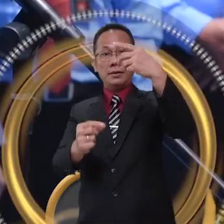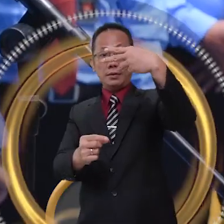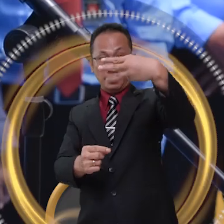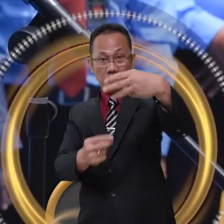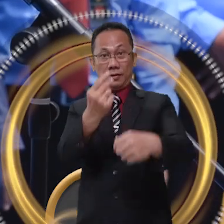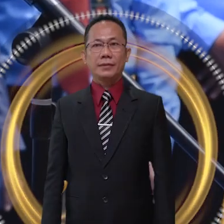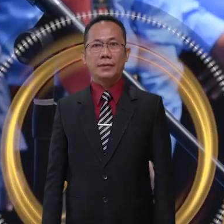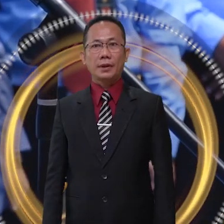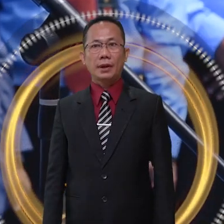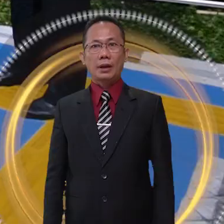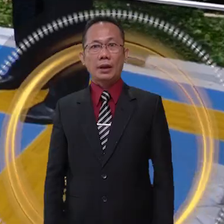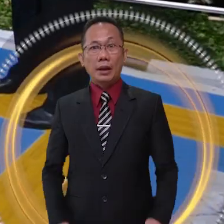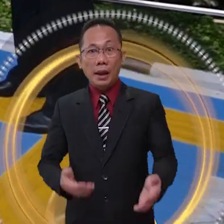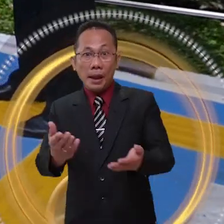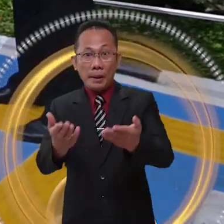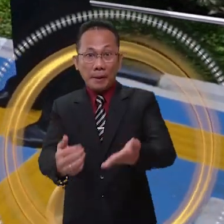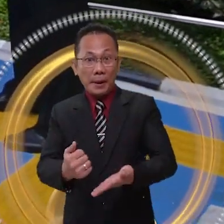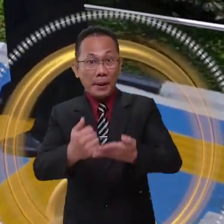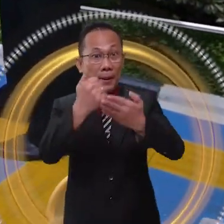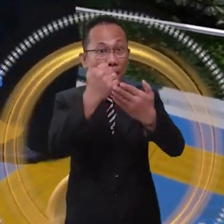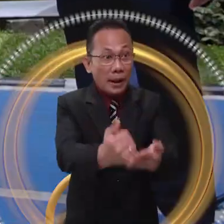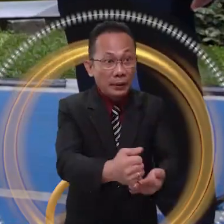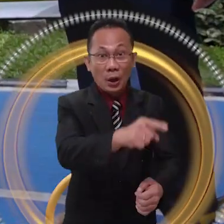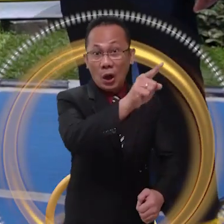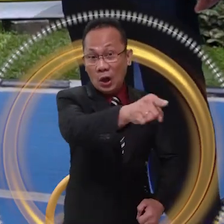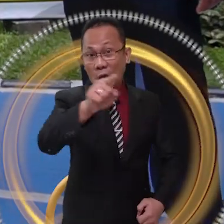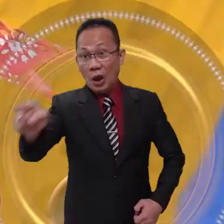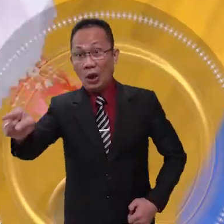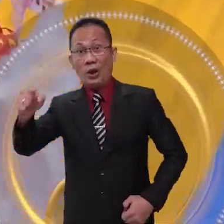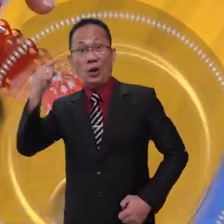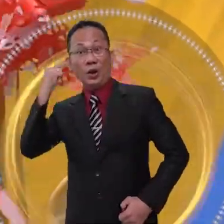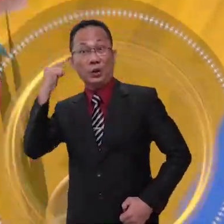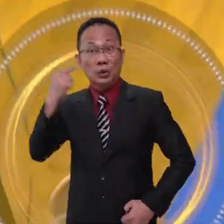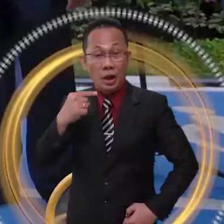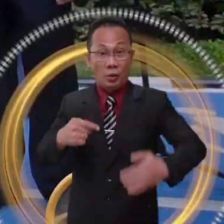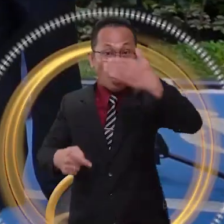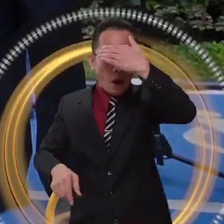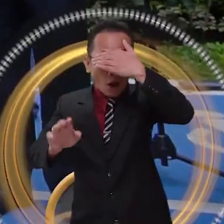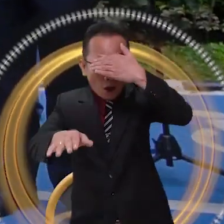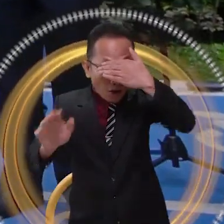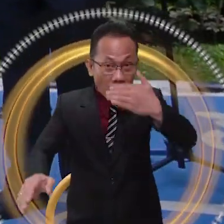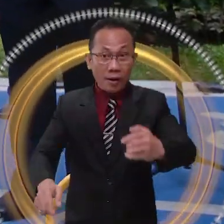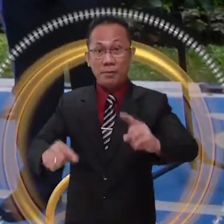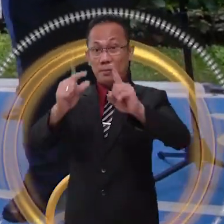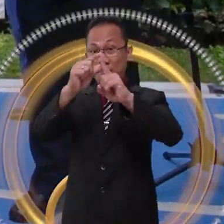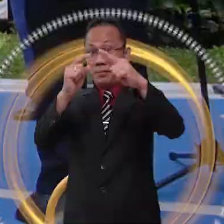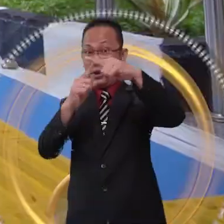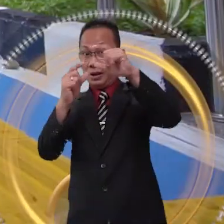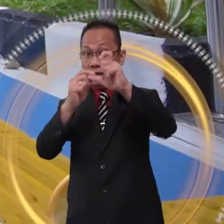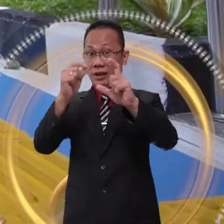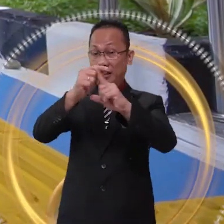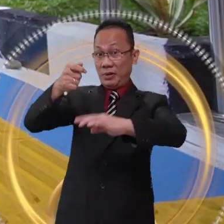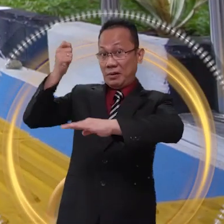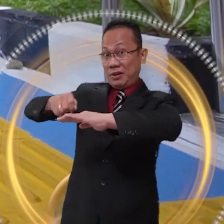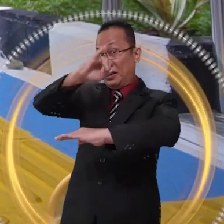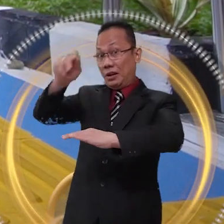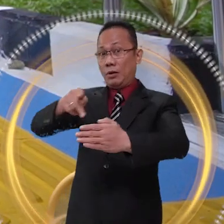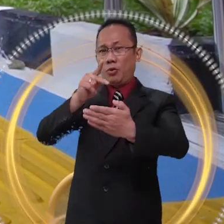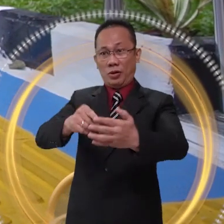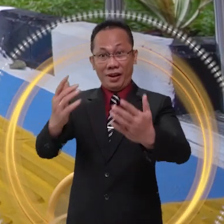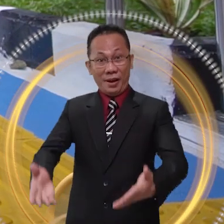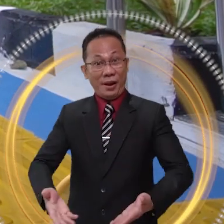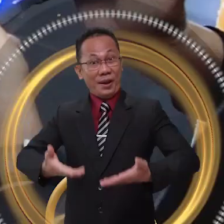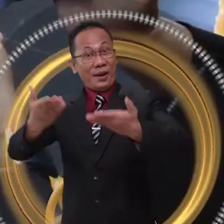SISuper. Untuk memberikan akses yang setara bagi pengguna layanan disabilitas, PTSP Pengadilan Negeri Jakarta